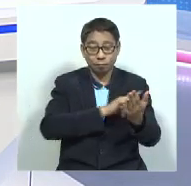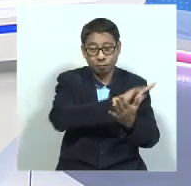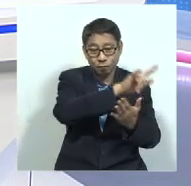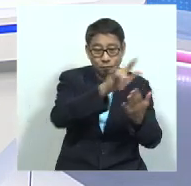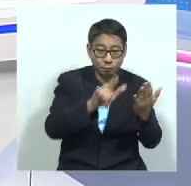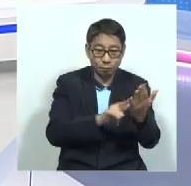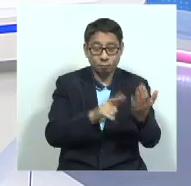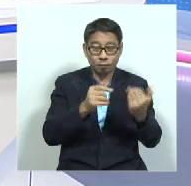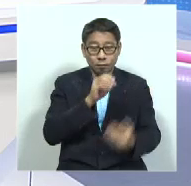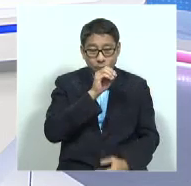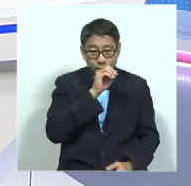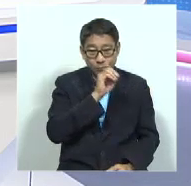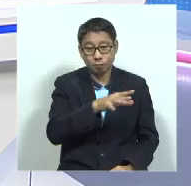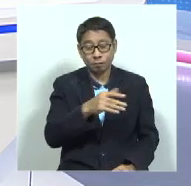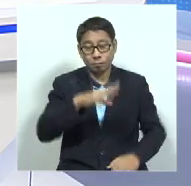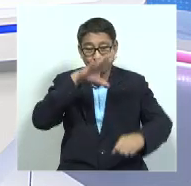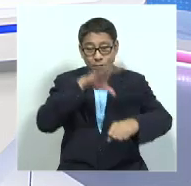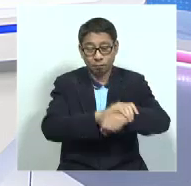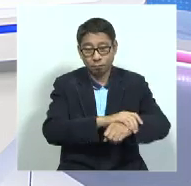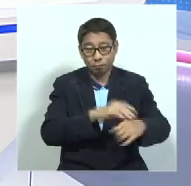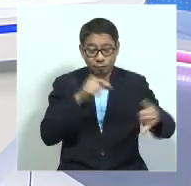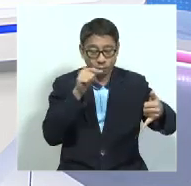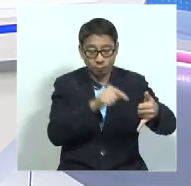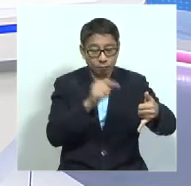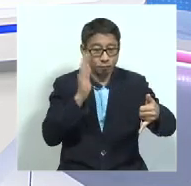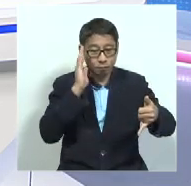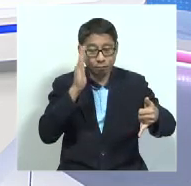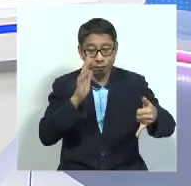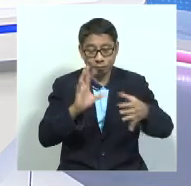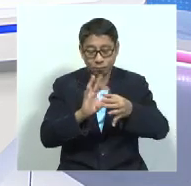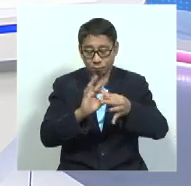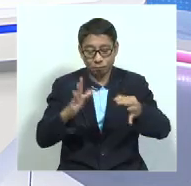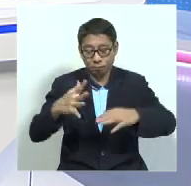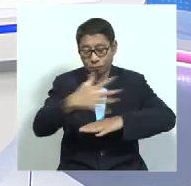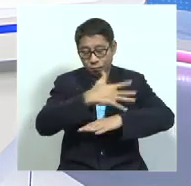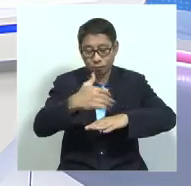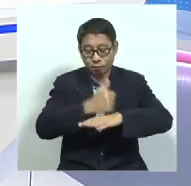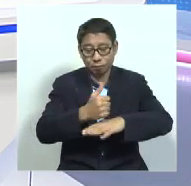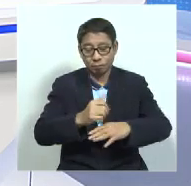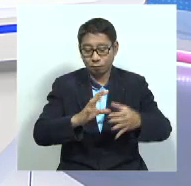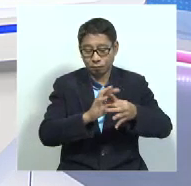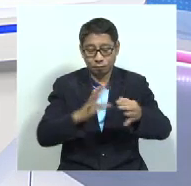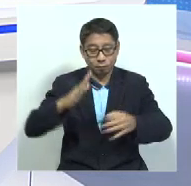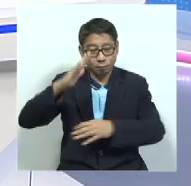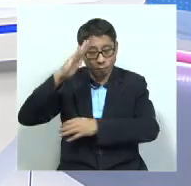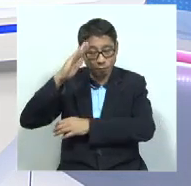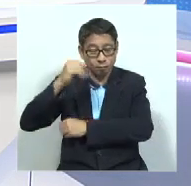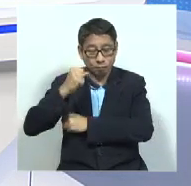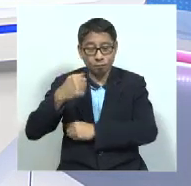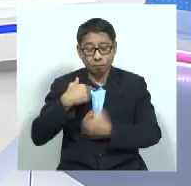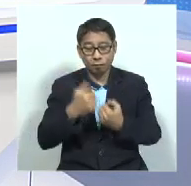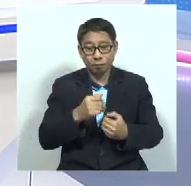ยการสูงสุดยืนยันนะครับการจับกุมตัวนายฮาคิมไม่เกี่ยวกับเรื่องการเมืองไม่เกี่ยวกับเรื่องการทหารแต่ข้อห